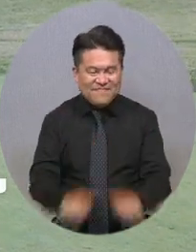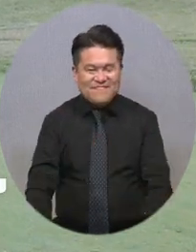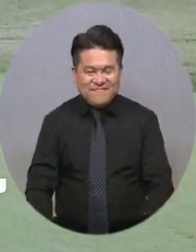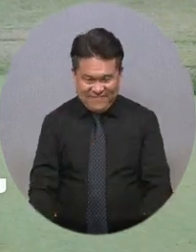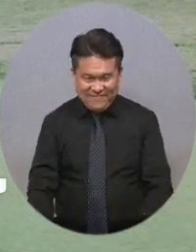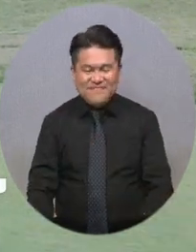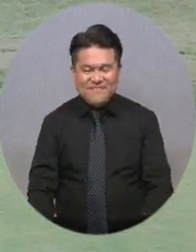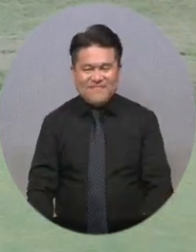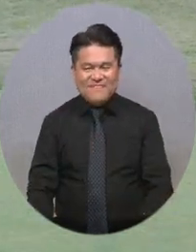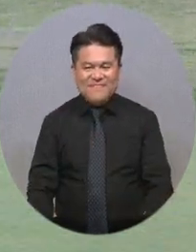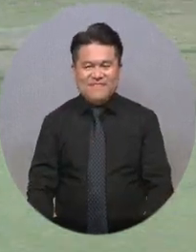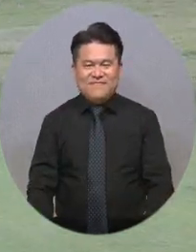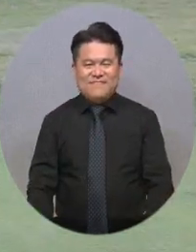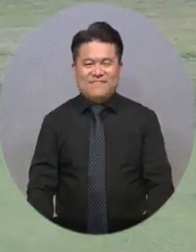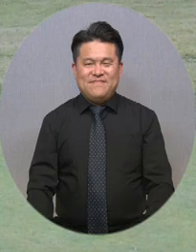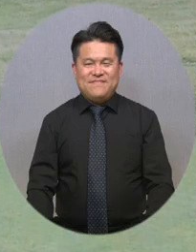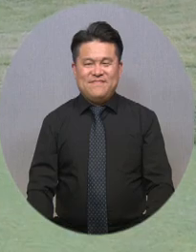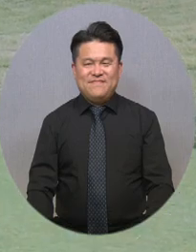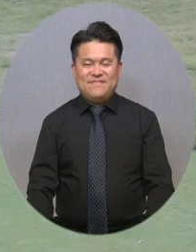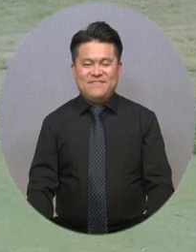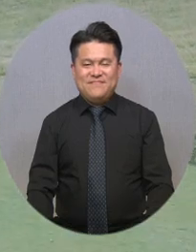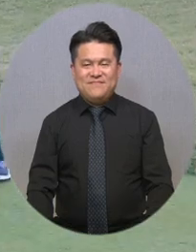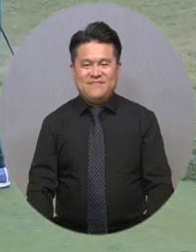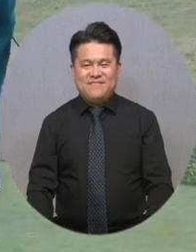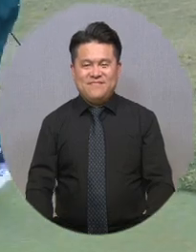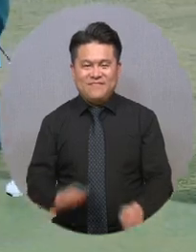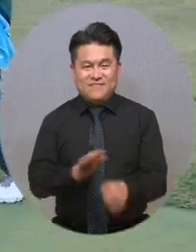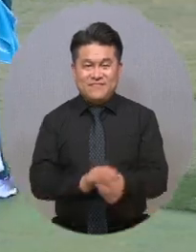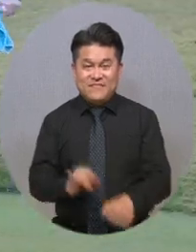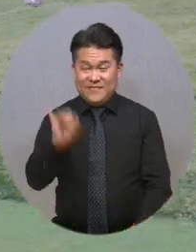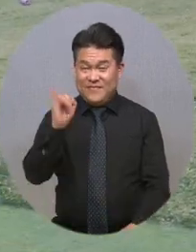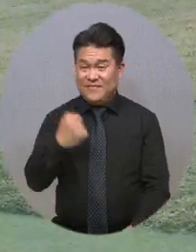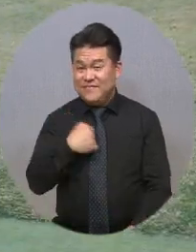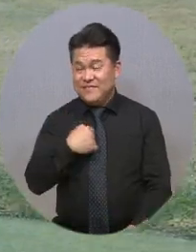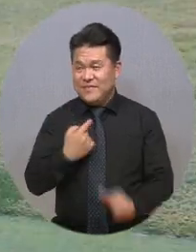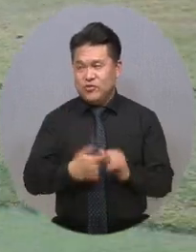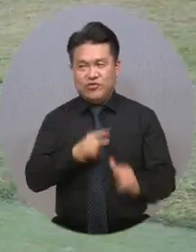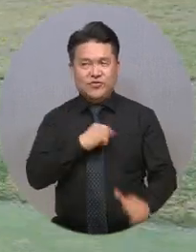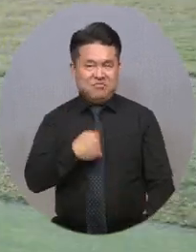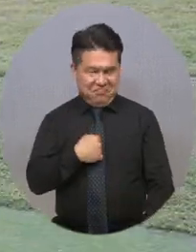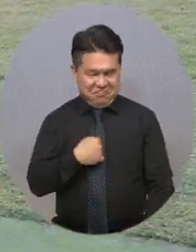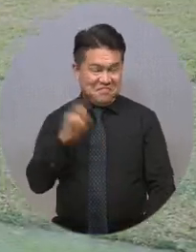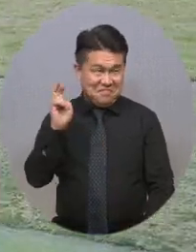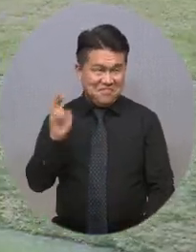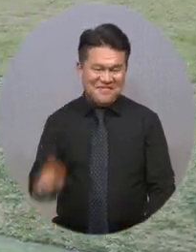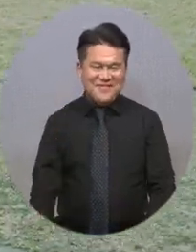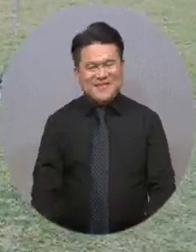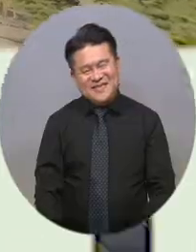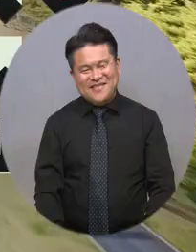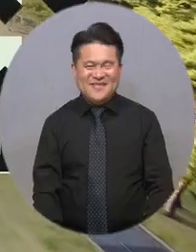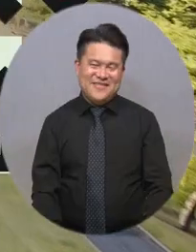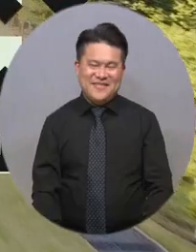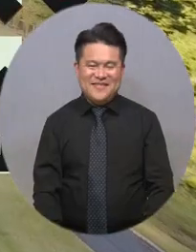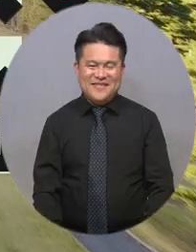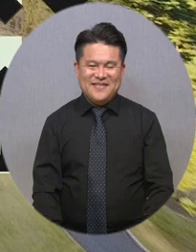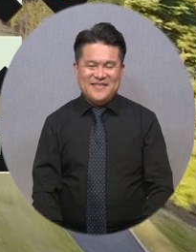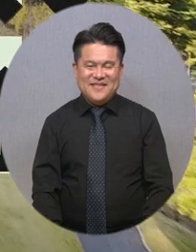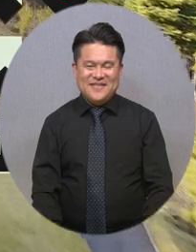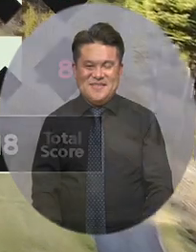거북이! 왜 거북이라! 거북이 언니 닉네임 되겠다. 드디어!